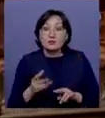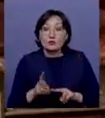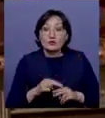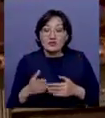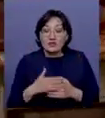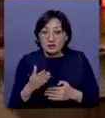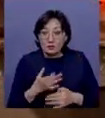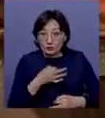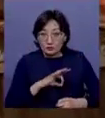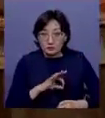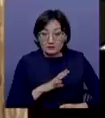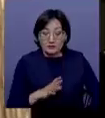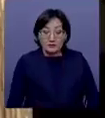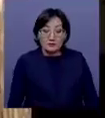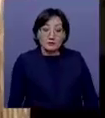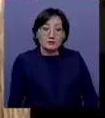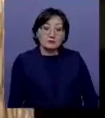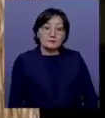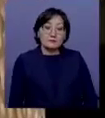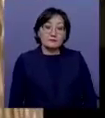шара қолданылды.